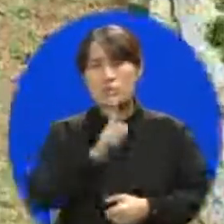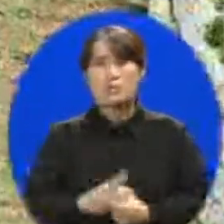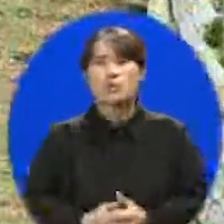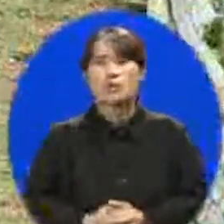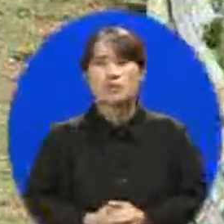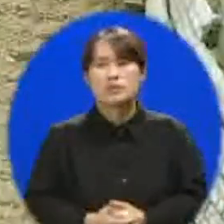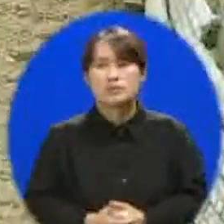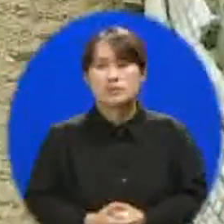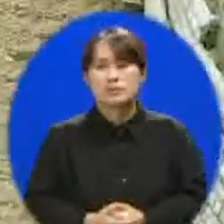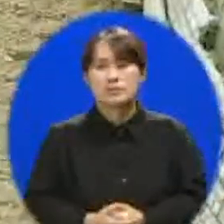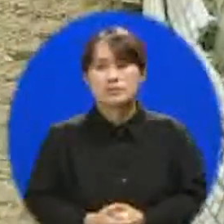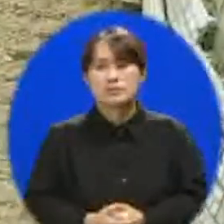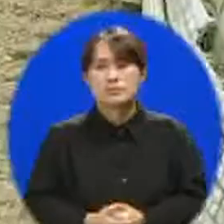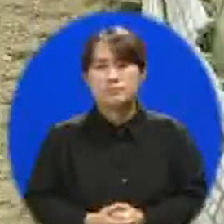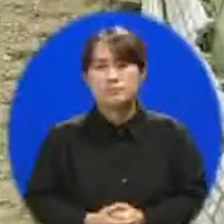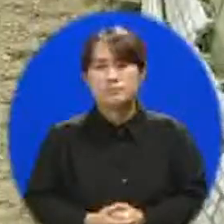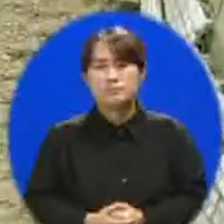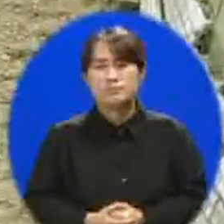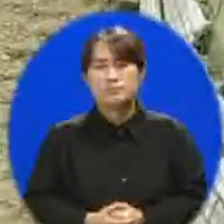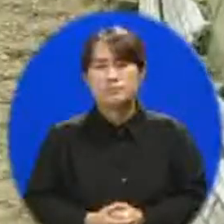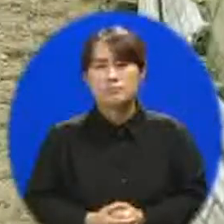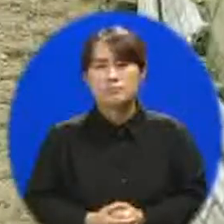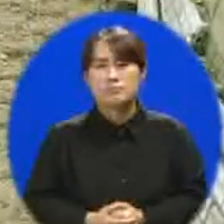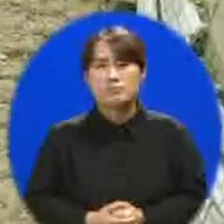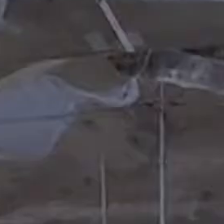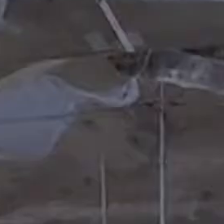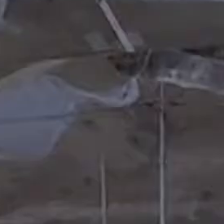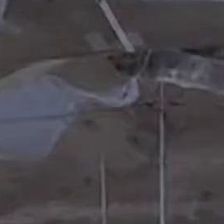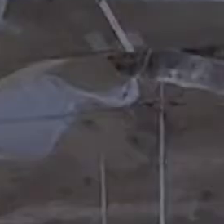kbs 뉴스 성국 됩니다